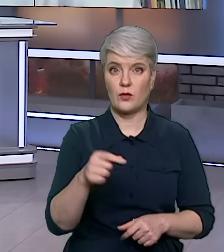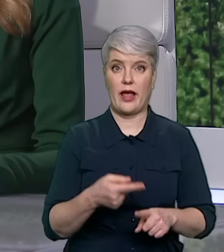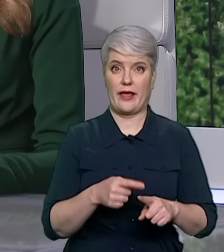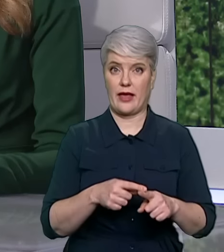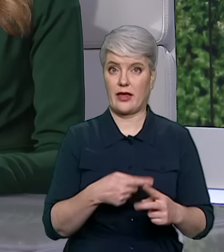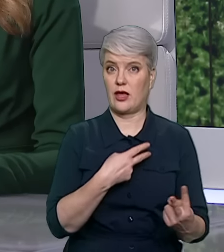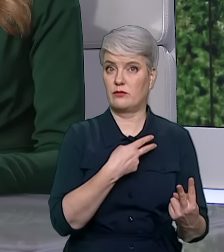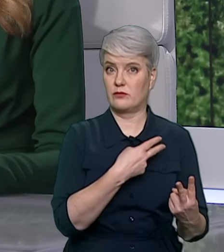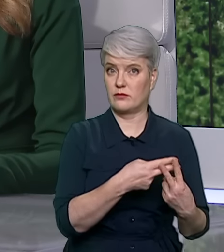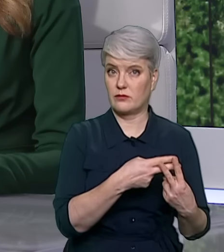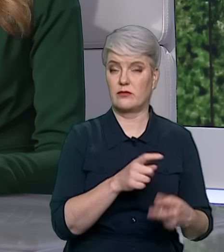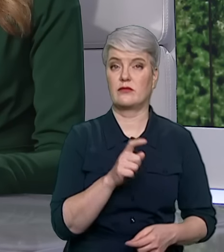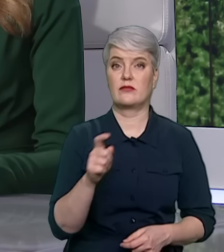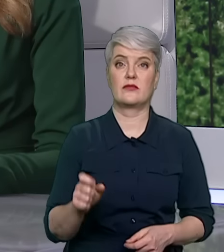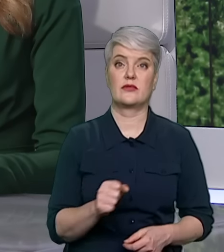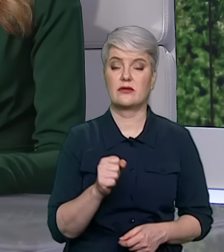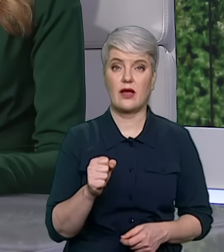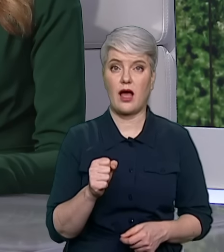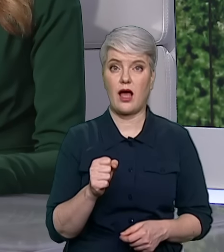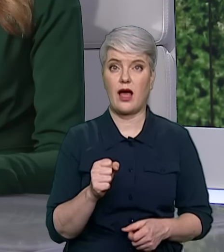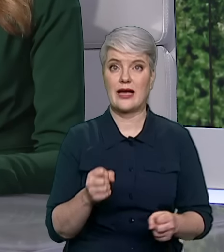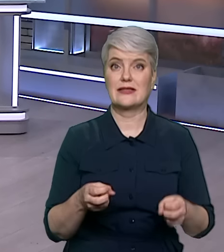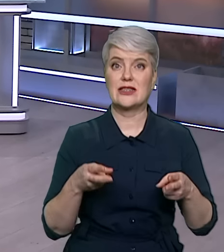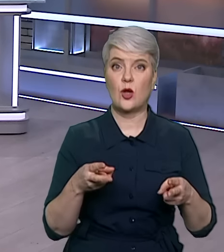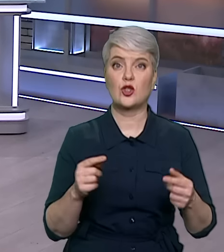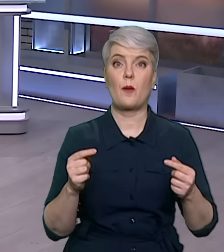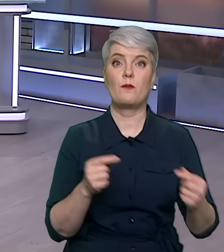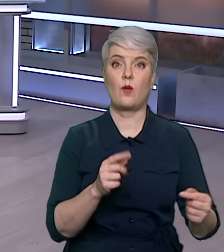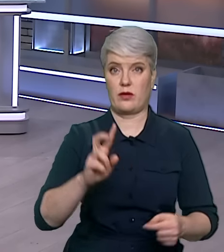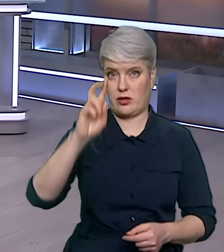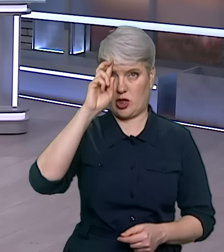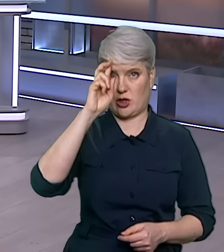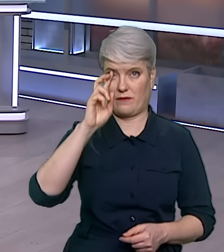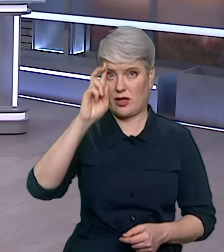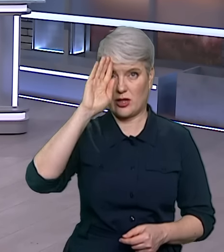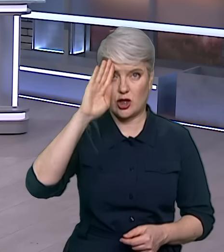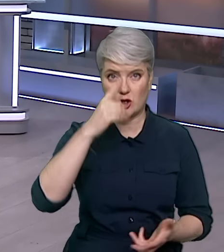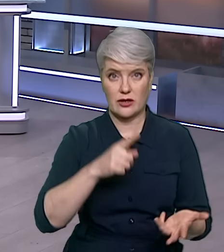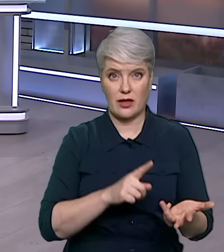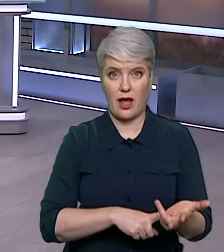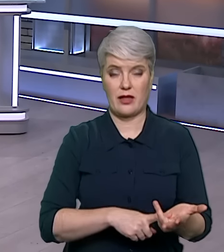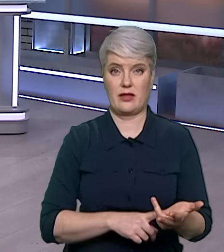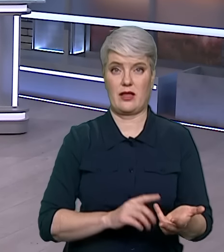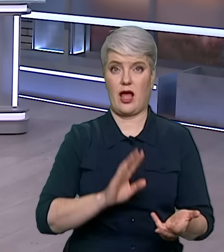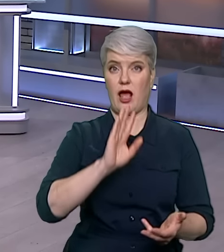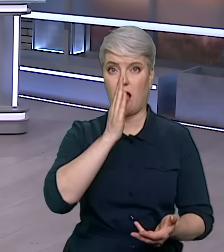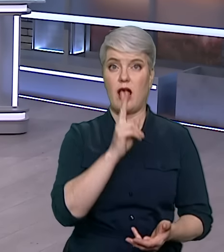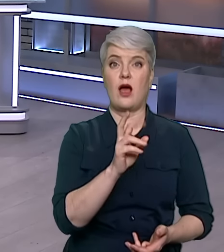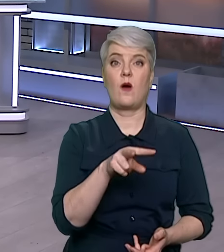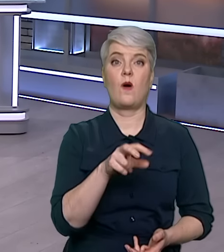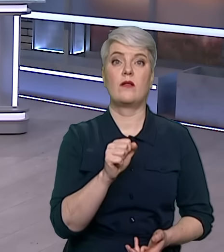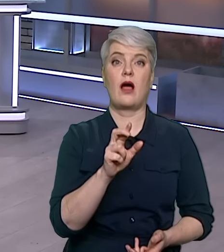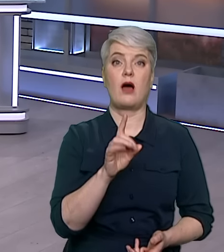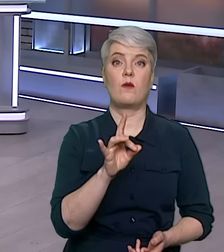відбувають покарання за скоєні злочини проти держави. Це держзрада, це